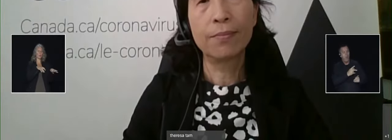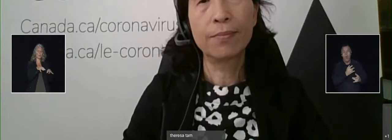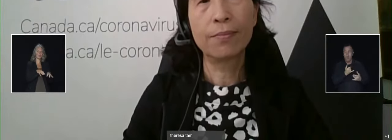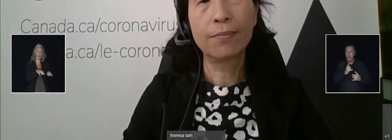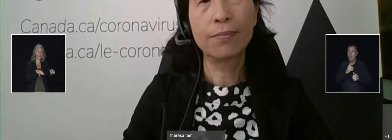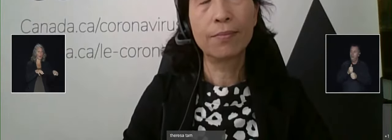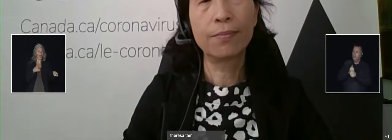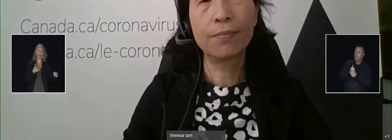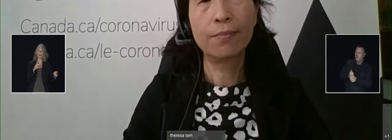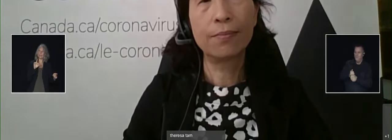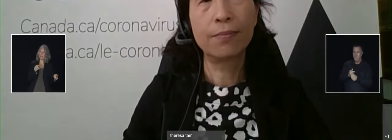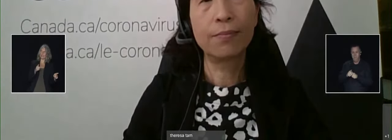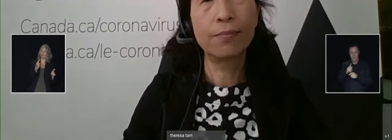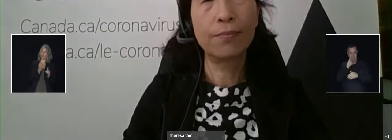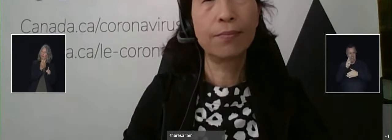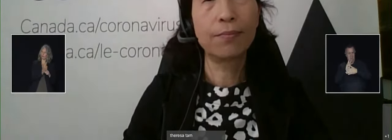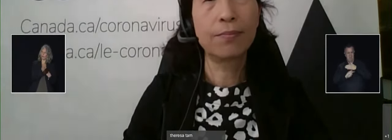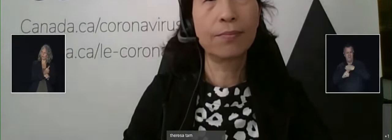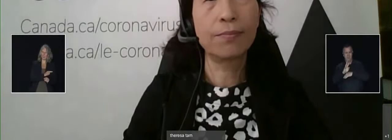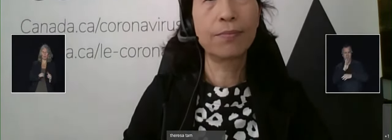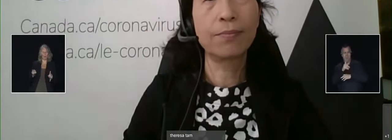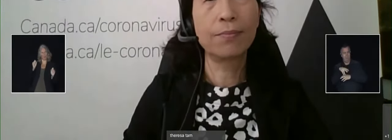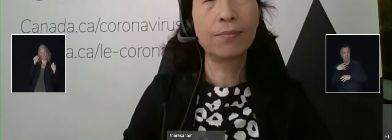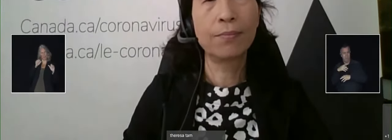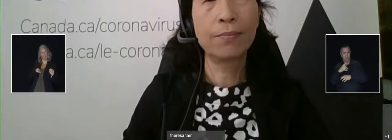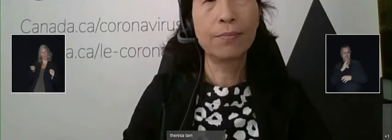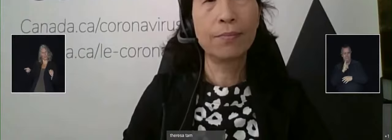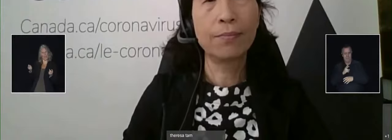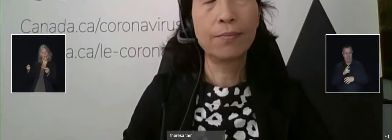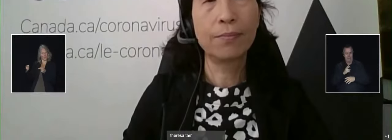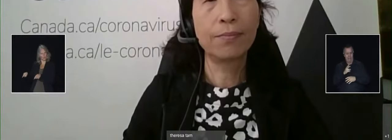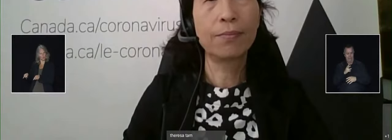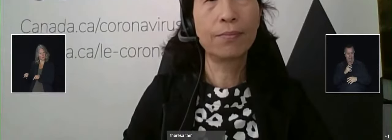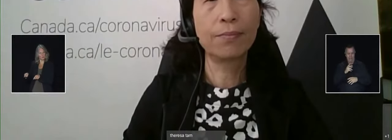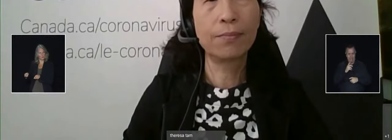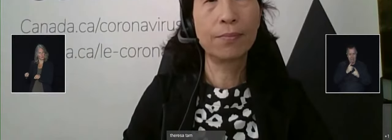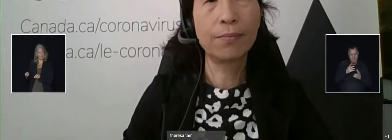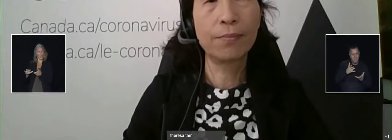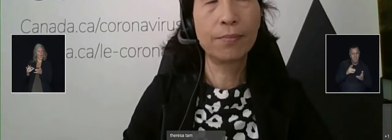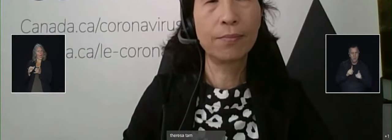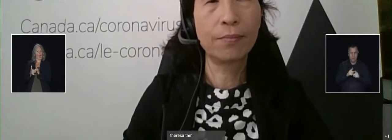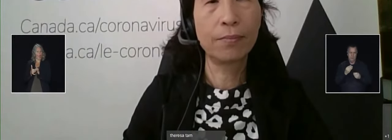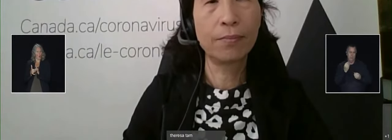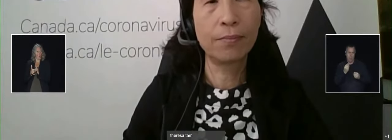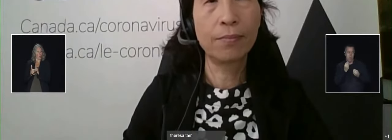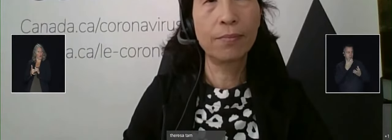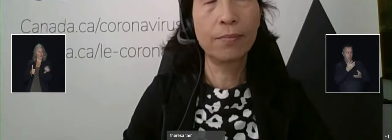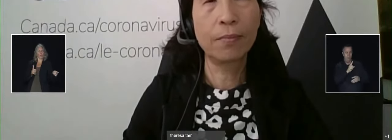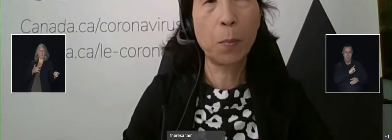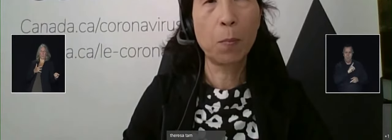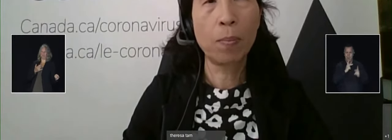avec des prévisions aussi importantes que ça et qui pourraient faire peur aux gens?